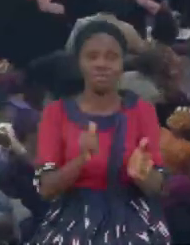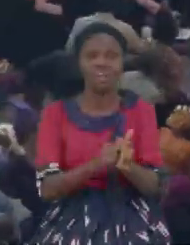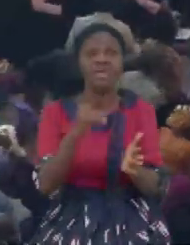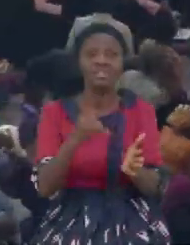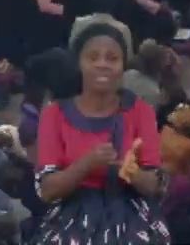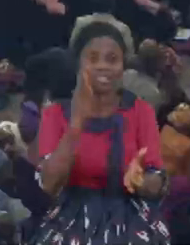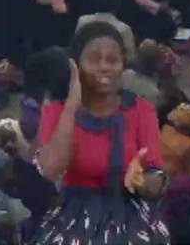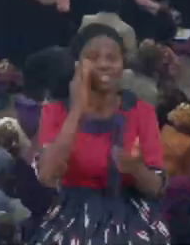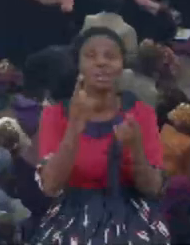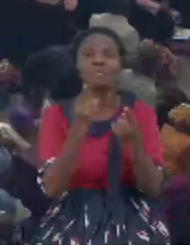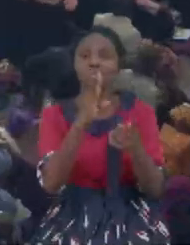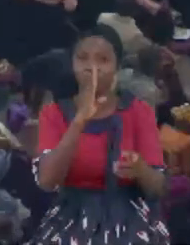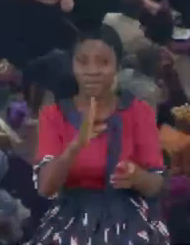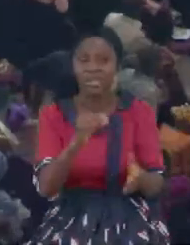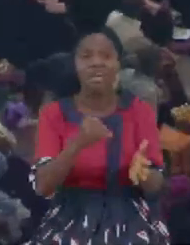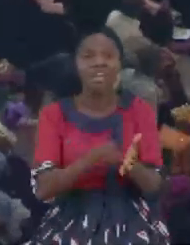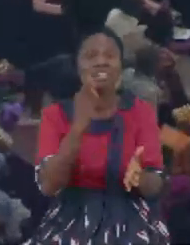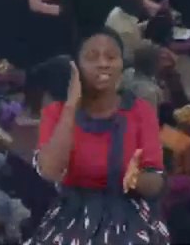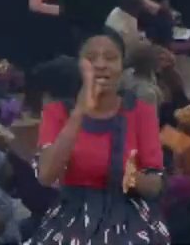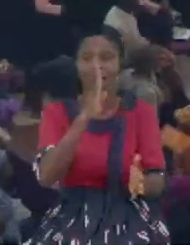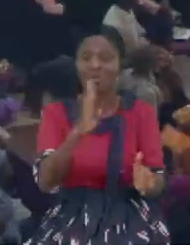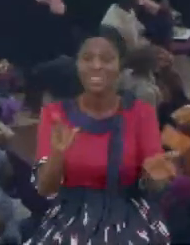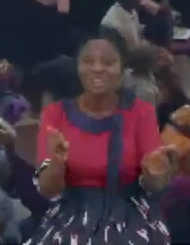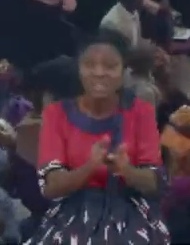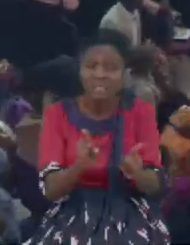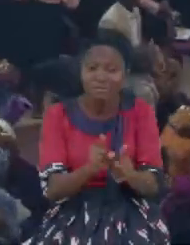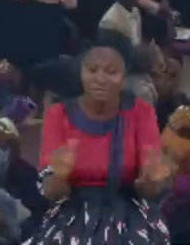je crois en Dieu qu'il en sera. Je crois en Dieu